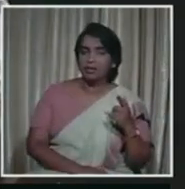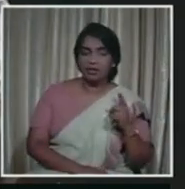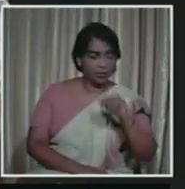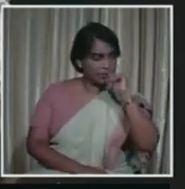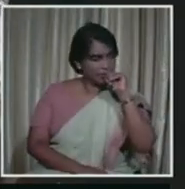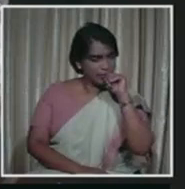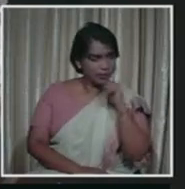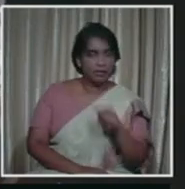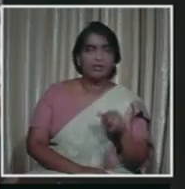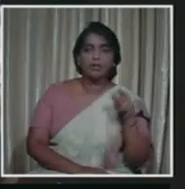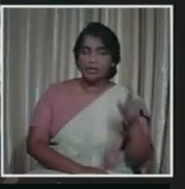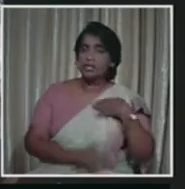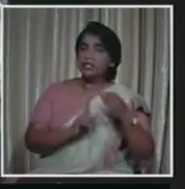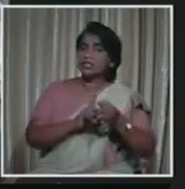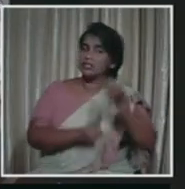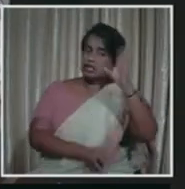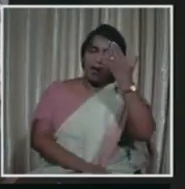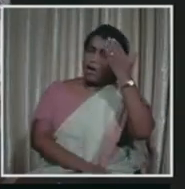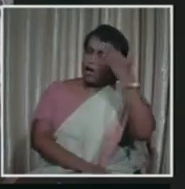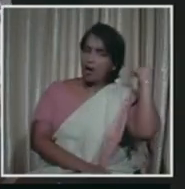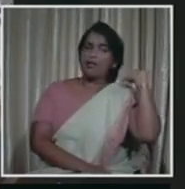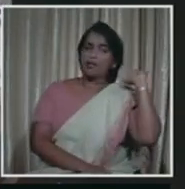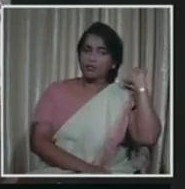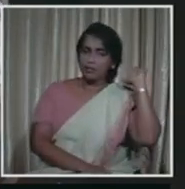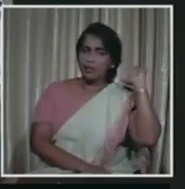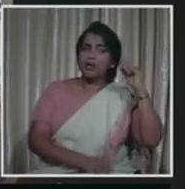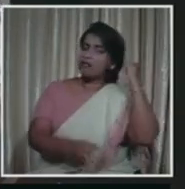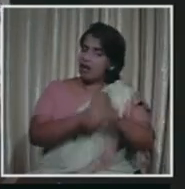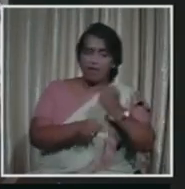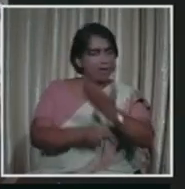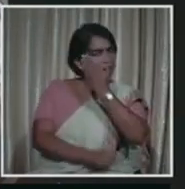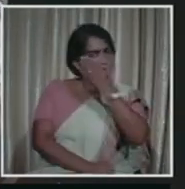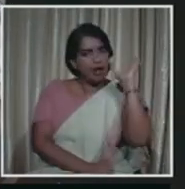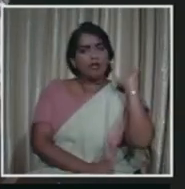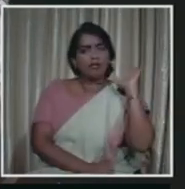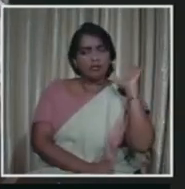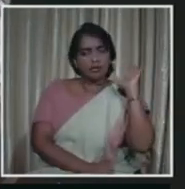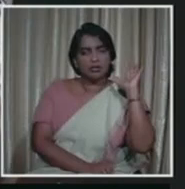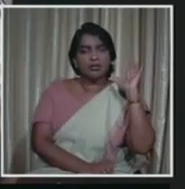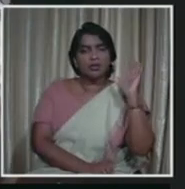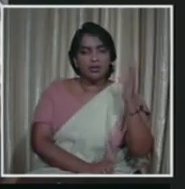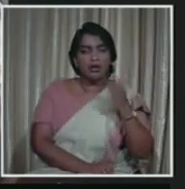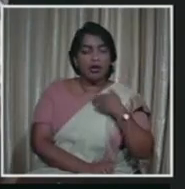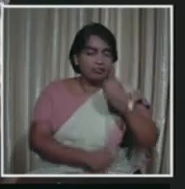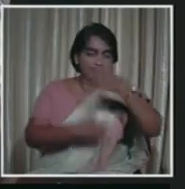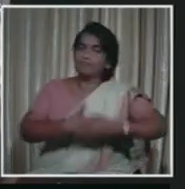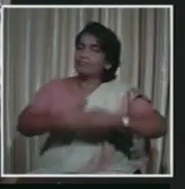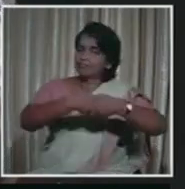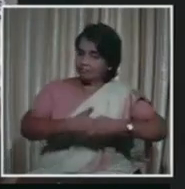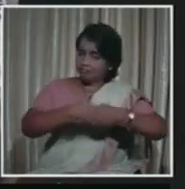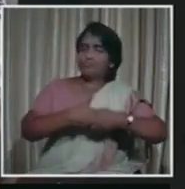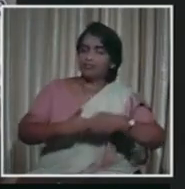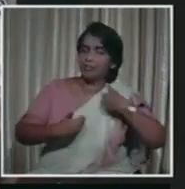අනිවාර්යෙන්ම මේ ජනාධිපතිවරයා ඉවත් වෙන්නට ඕන මේ ආණ්ඩුව ඉවත් වෙන්නට ඕන අපි සුබපතනවා